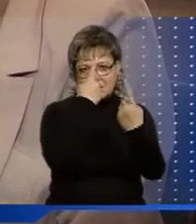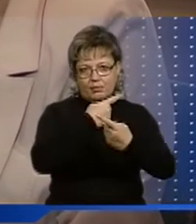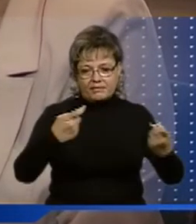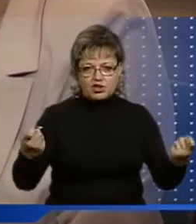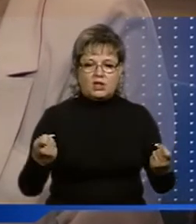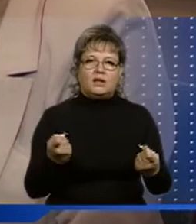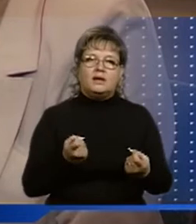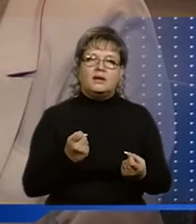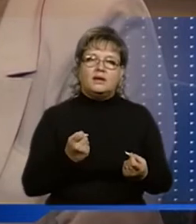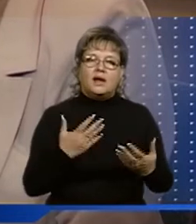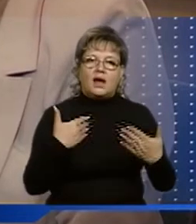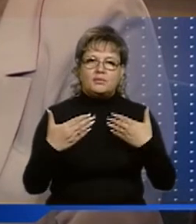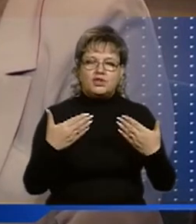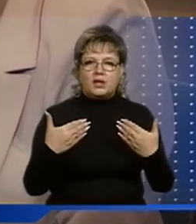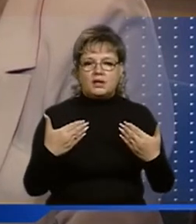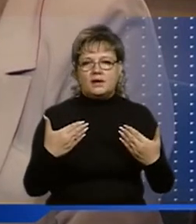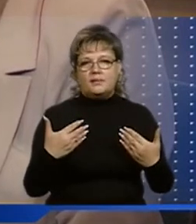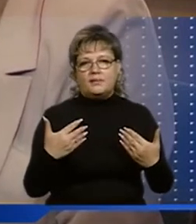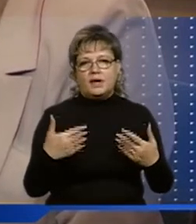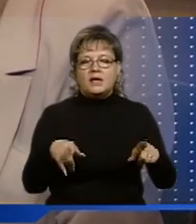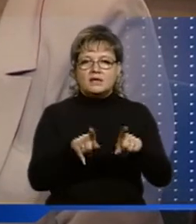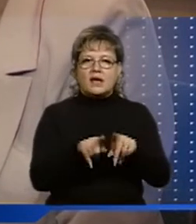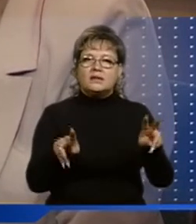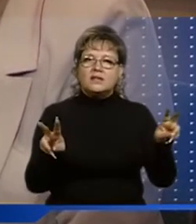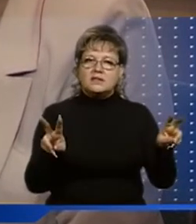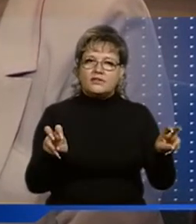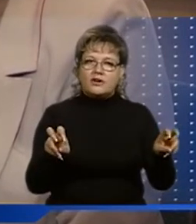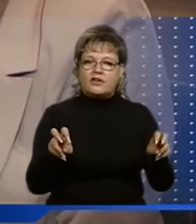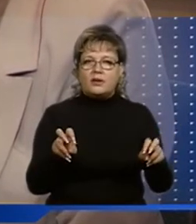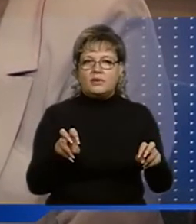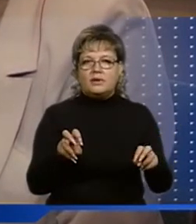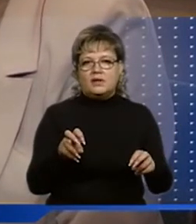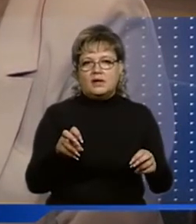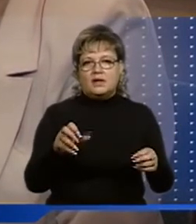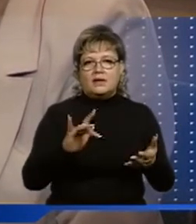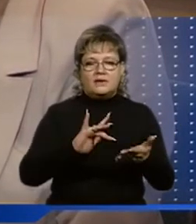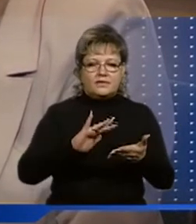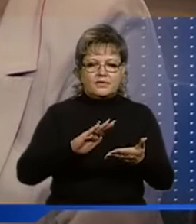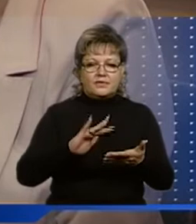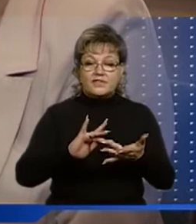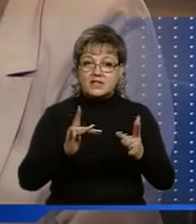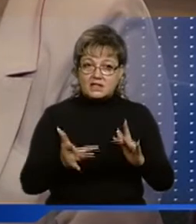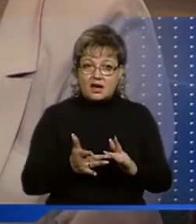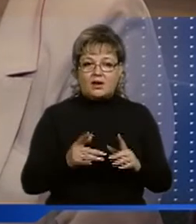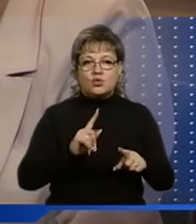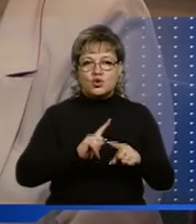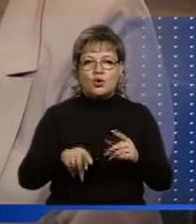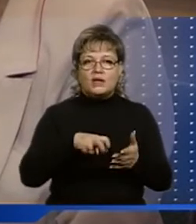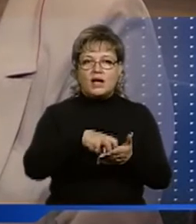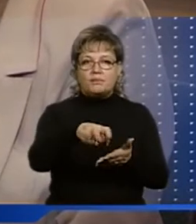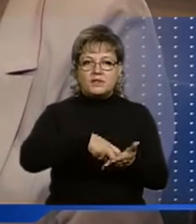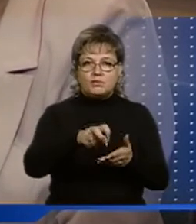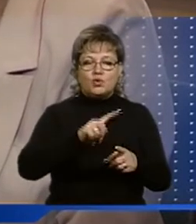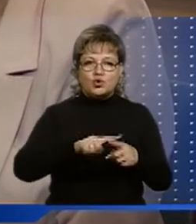смс-оповещения, общения с так называемыми википедиями в сетях, вот это ускоренное письмо,